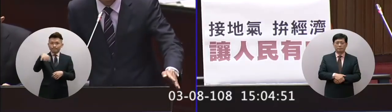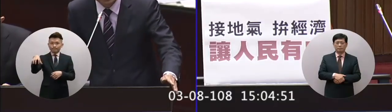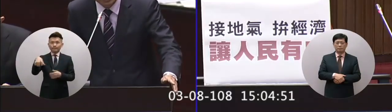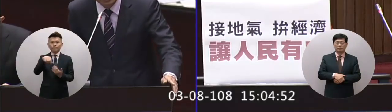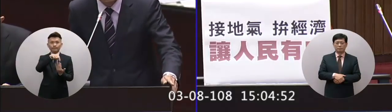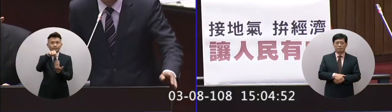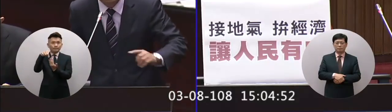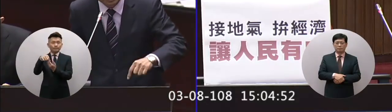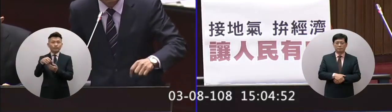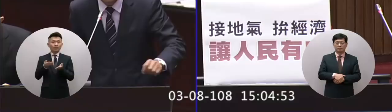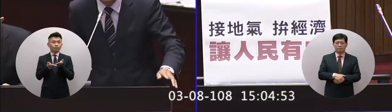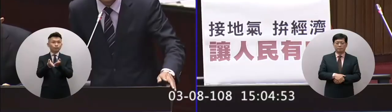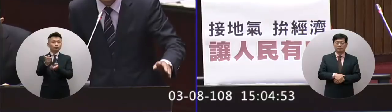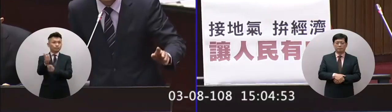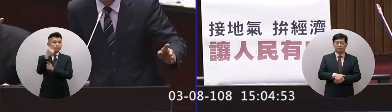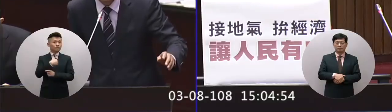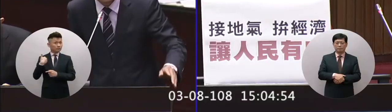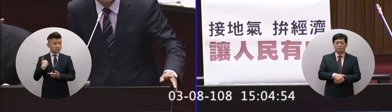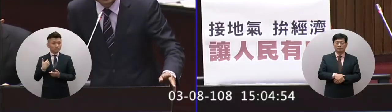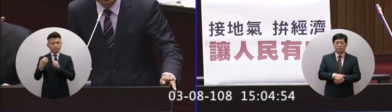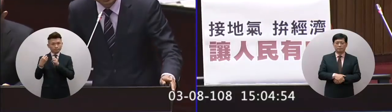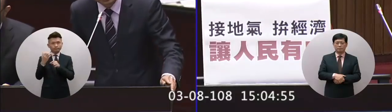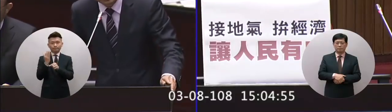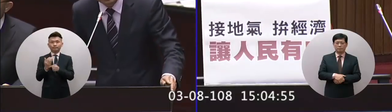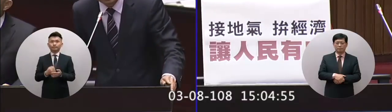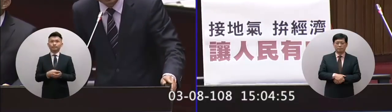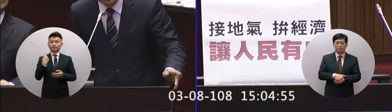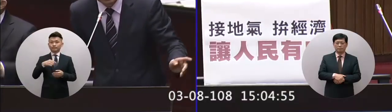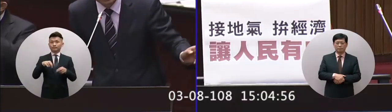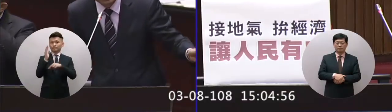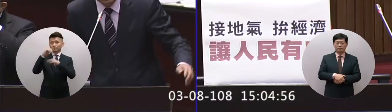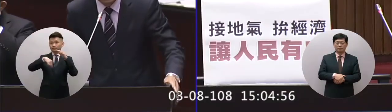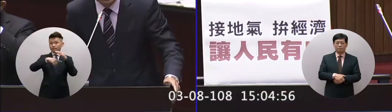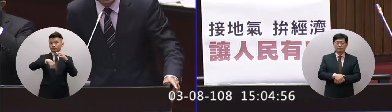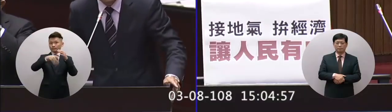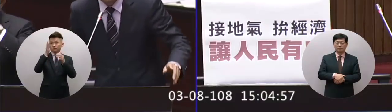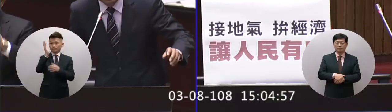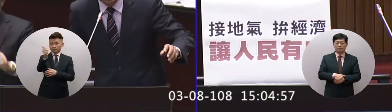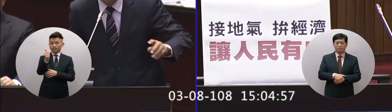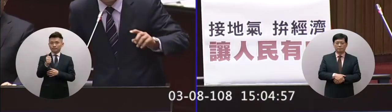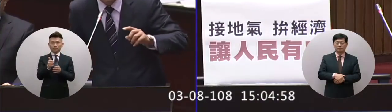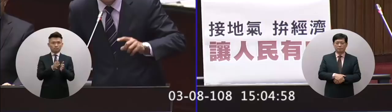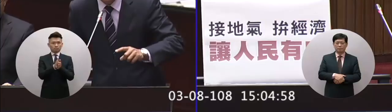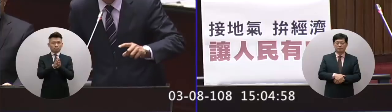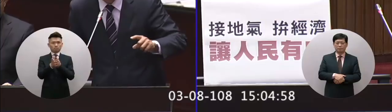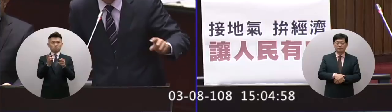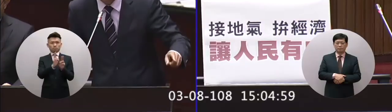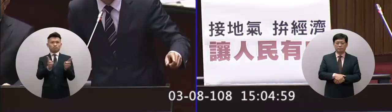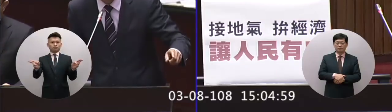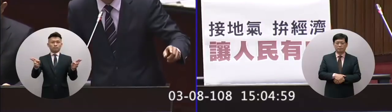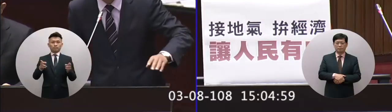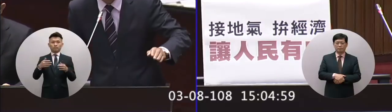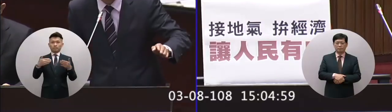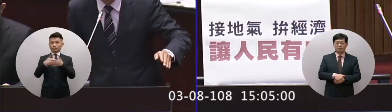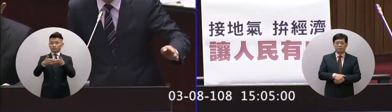适合可以开放海钓，我们这个月已经在进行。那更重要是行政院在院长的那个要求下，我们已经有跟交通部